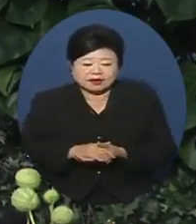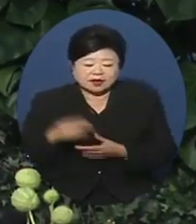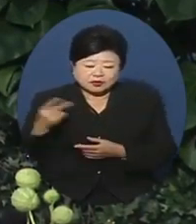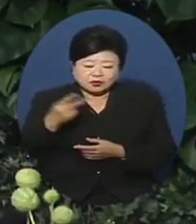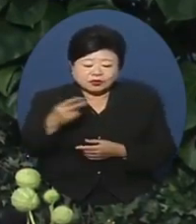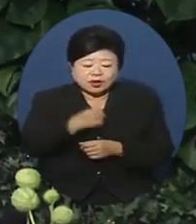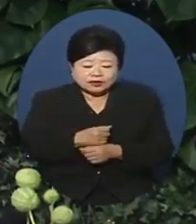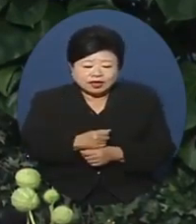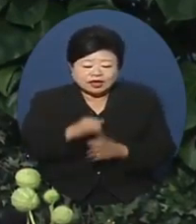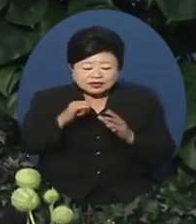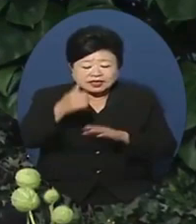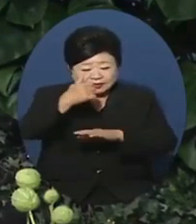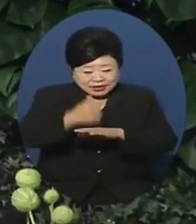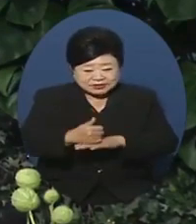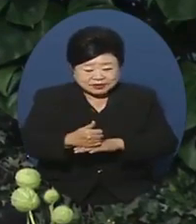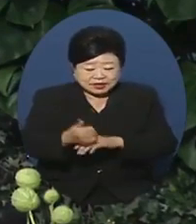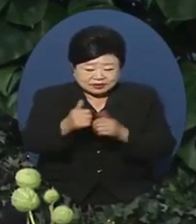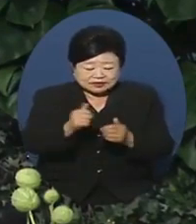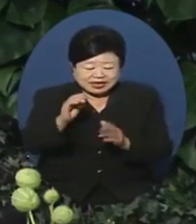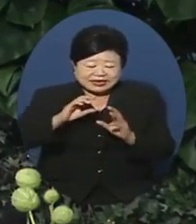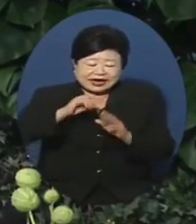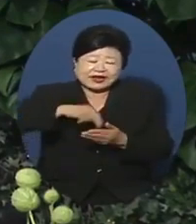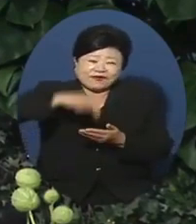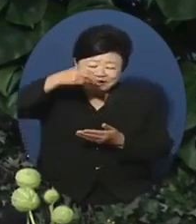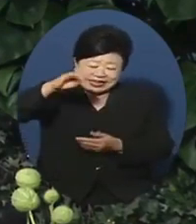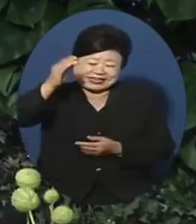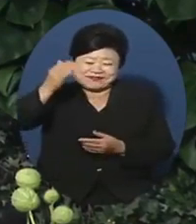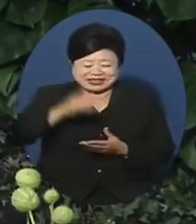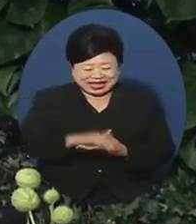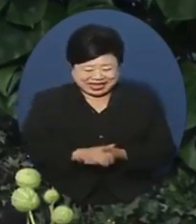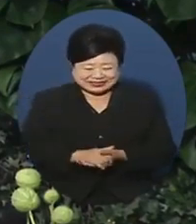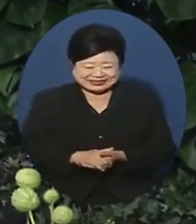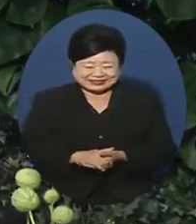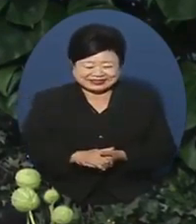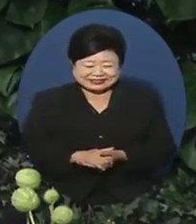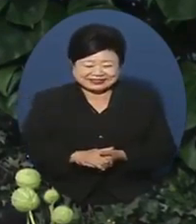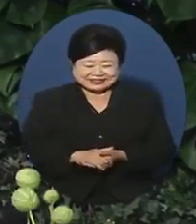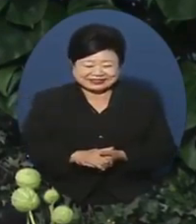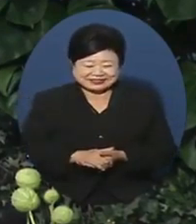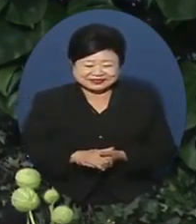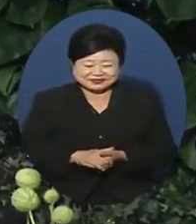반복하다가 이 세상을 떠나 천국에 가는 것입니다.